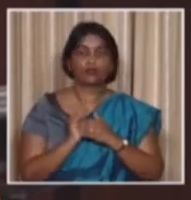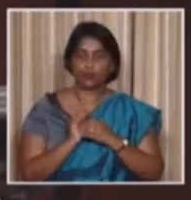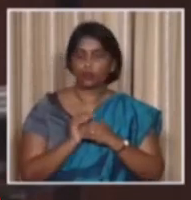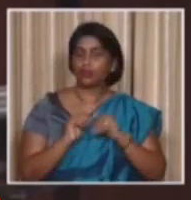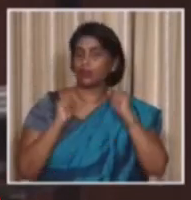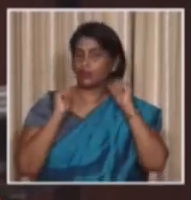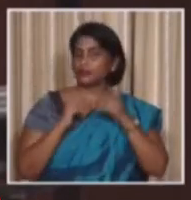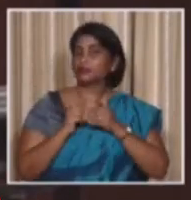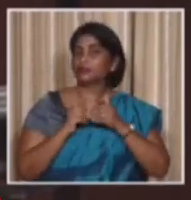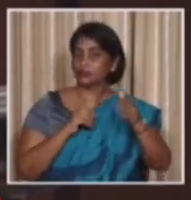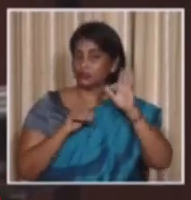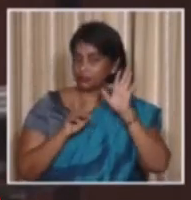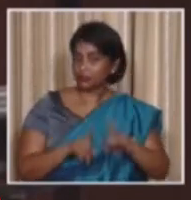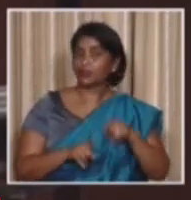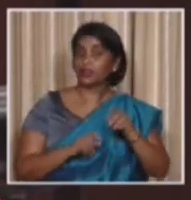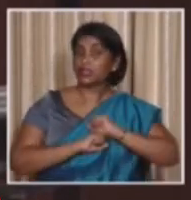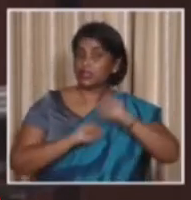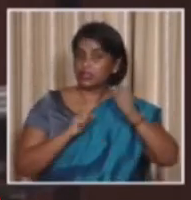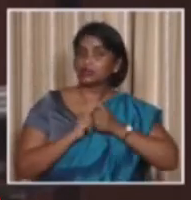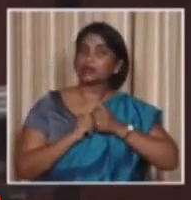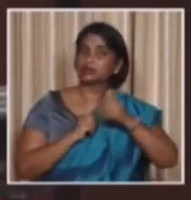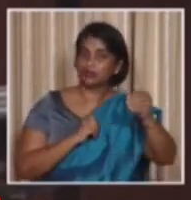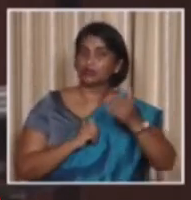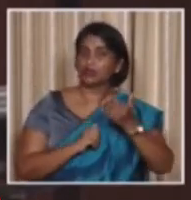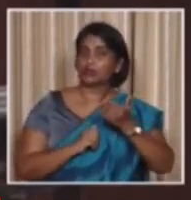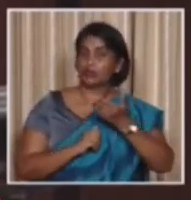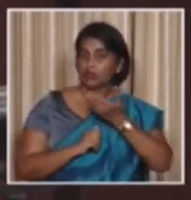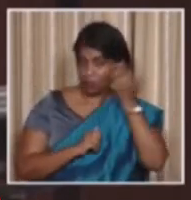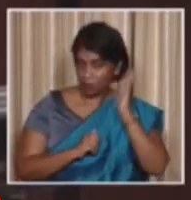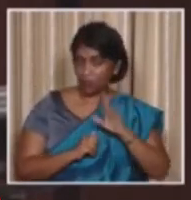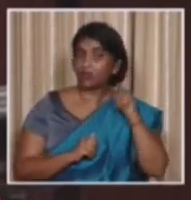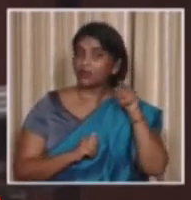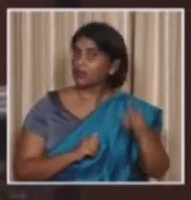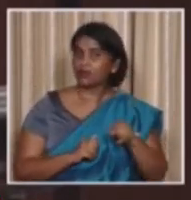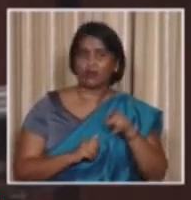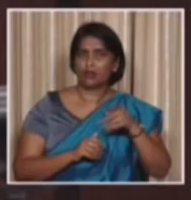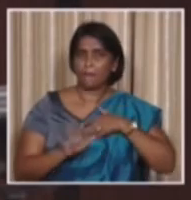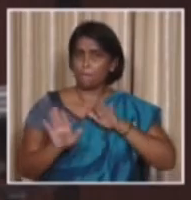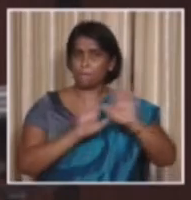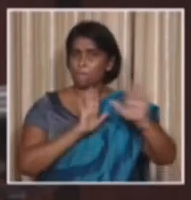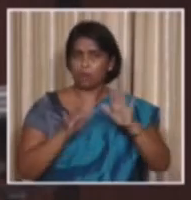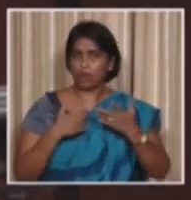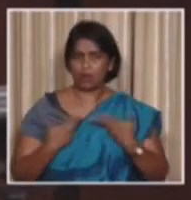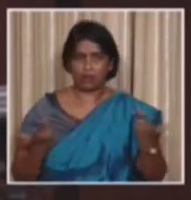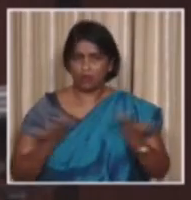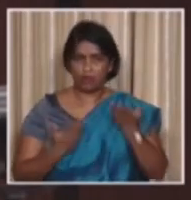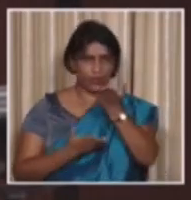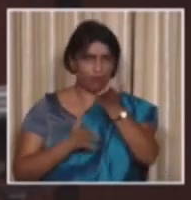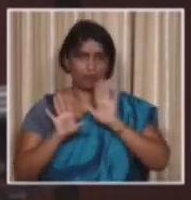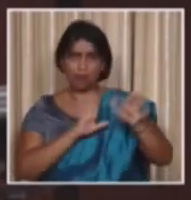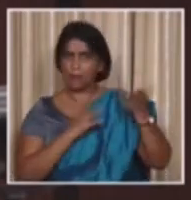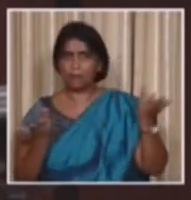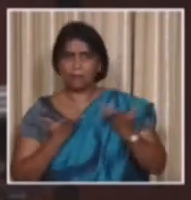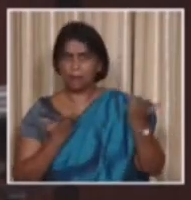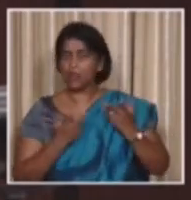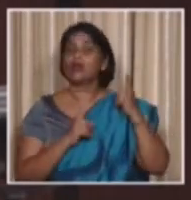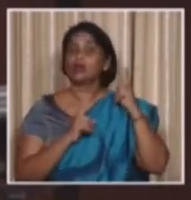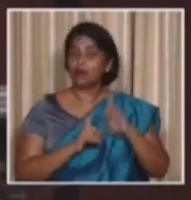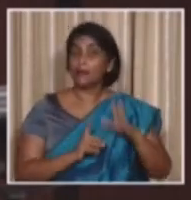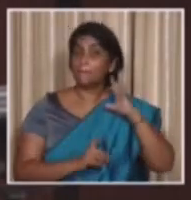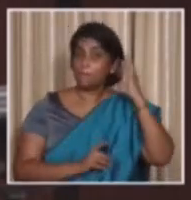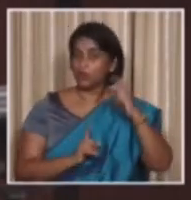போராடுவார்கள். ஆனால் அதை உங்களால் தடுக்க முடியாது போய்விடும். அதனுடைய விளைவுகள் மிகவும் பாரதூரமானதாக இருக்கும் என்று